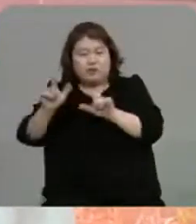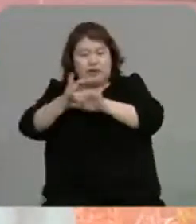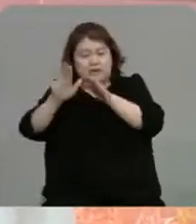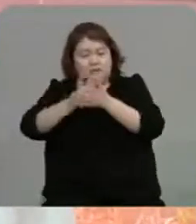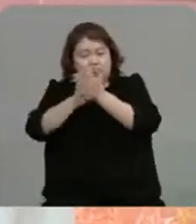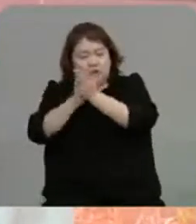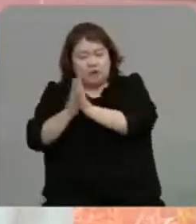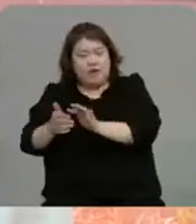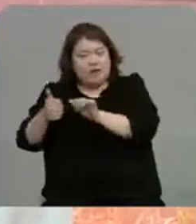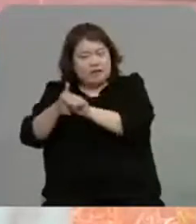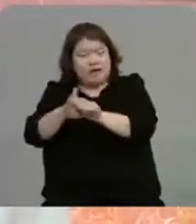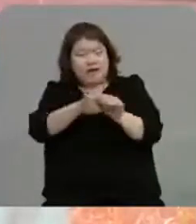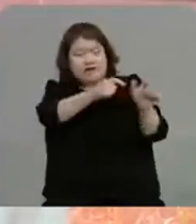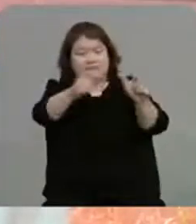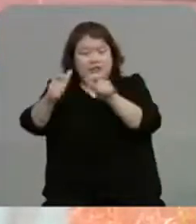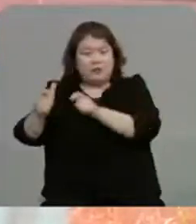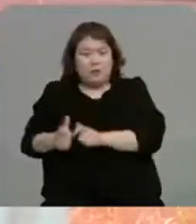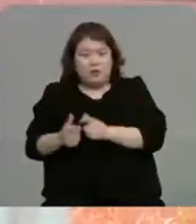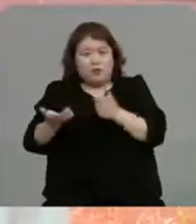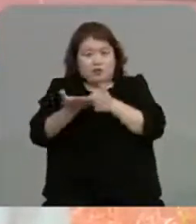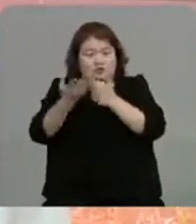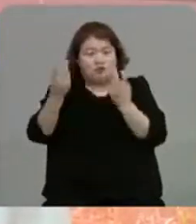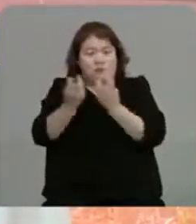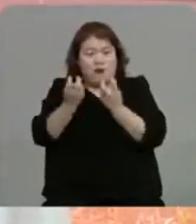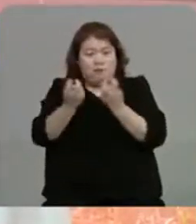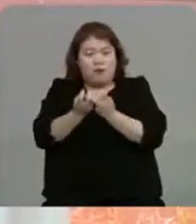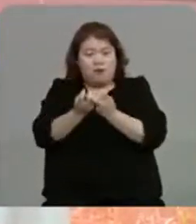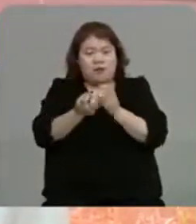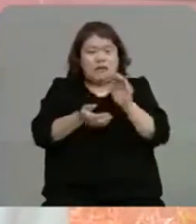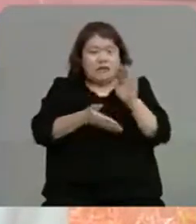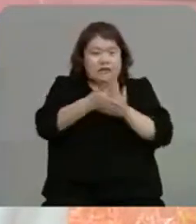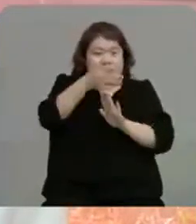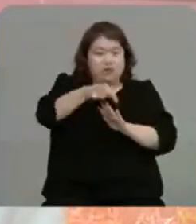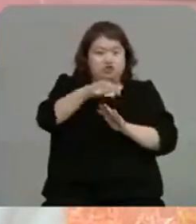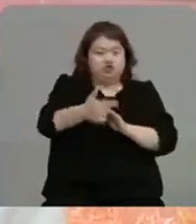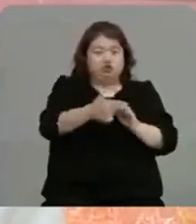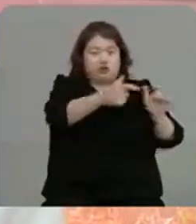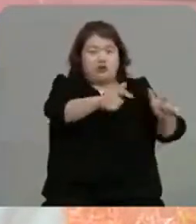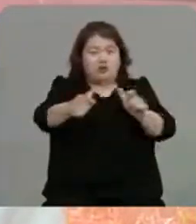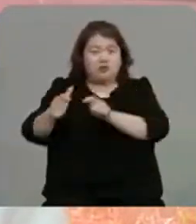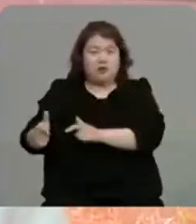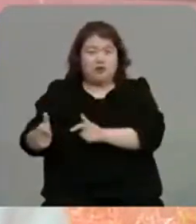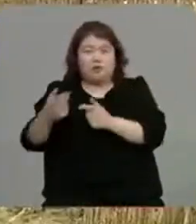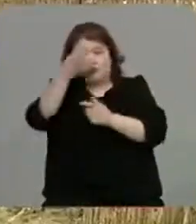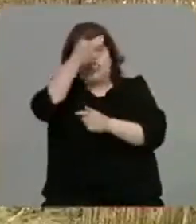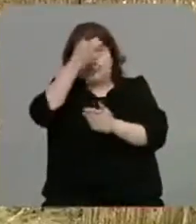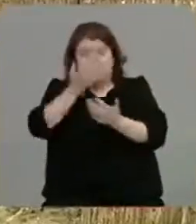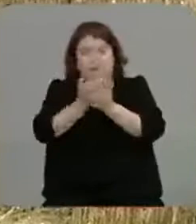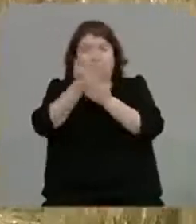따라서 재배 지역별로 재배법을 좀 시군 단위별로 저희가 맞춰서 재배 기술을 개발을 하고 있고요.